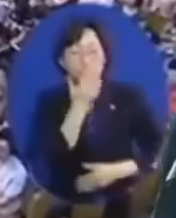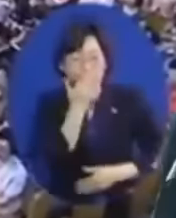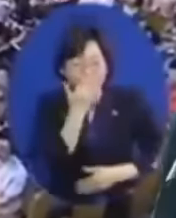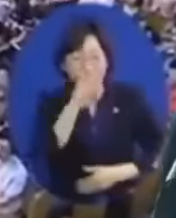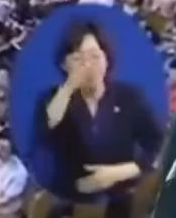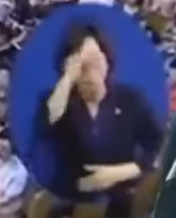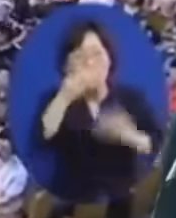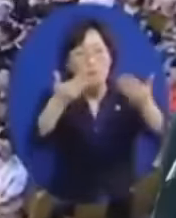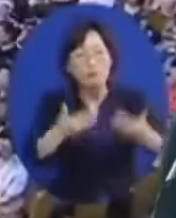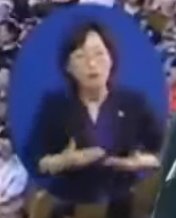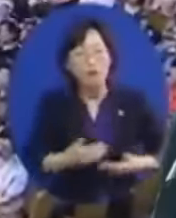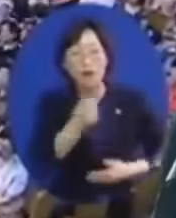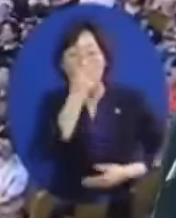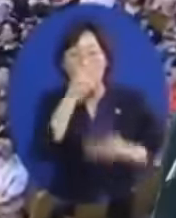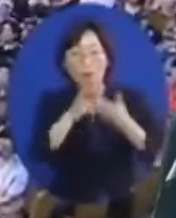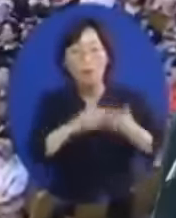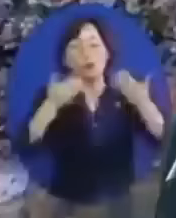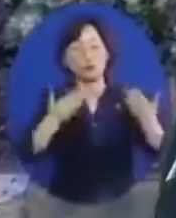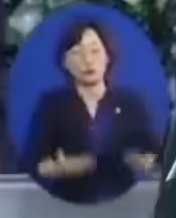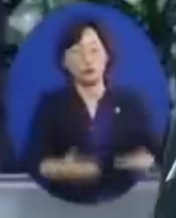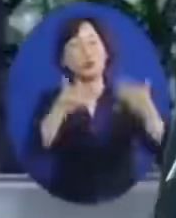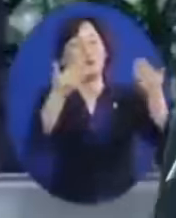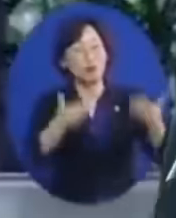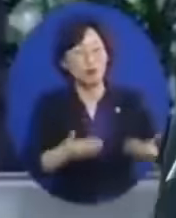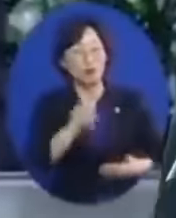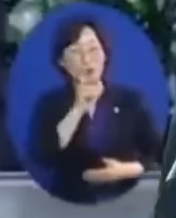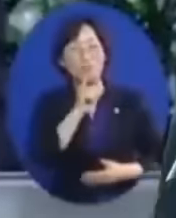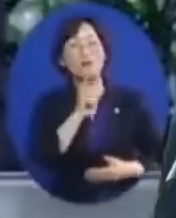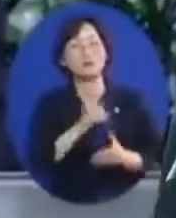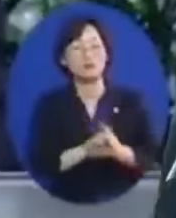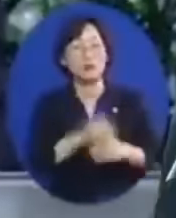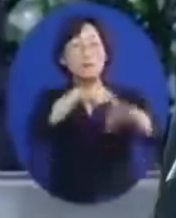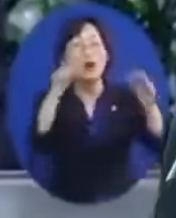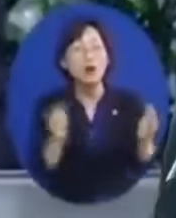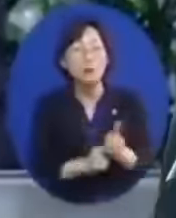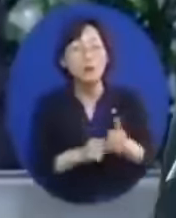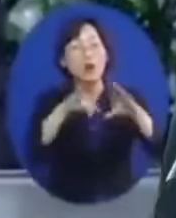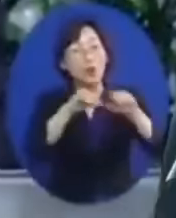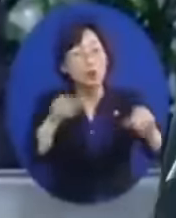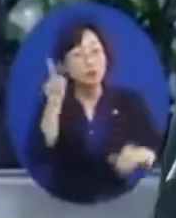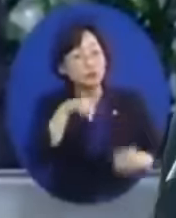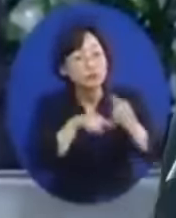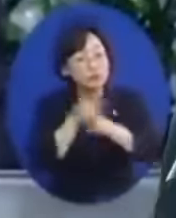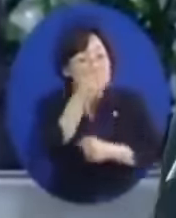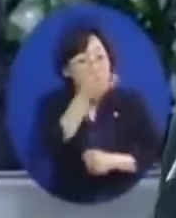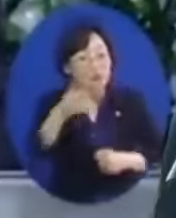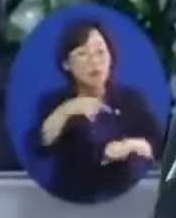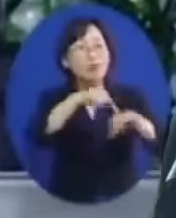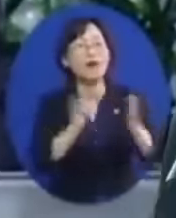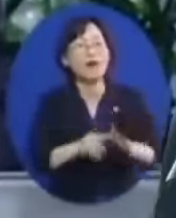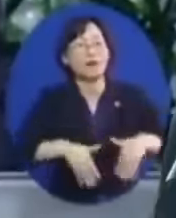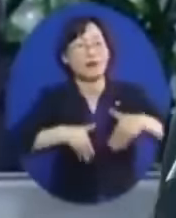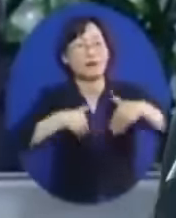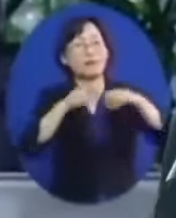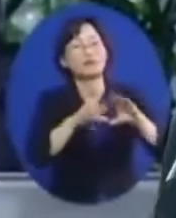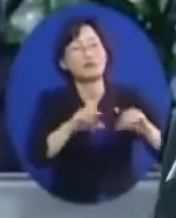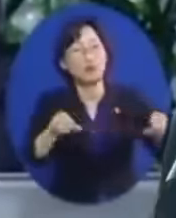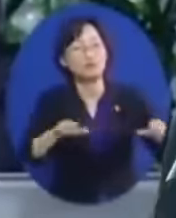본을 따서 배우면 쉼을 얻는다고 말씀한 것입니다. 마음이 온유하다는 것은 마음이 따뜻하고 부드러운 사랑을